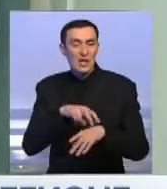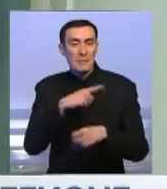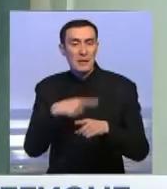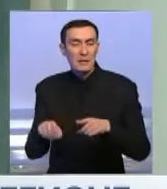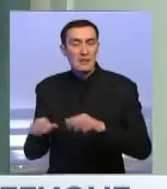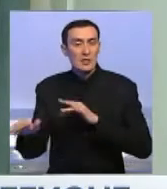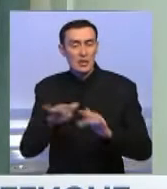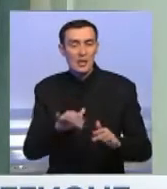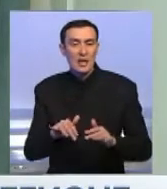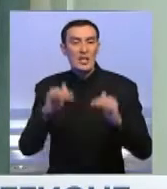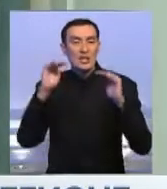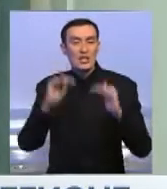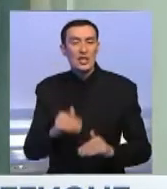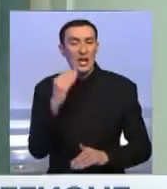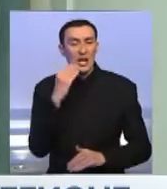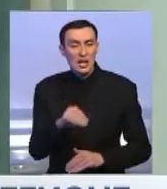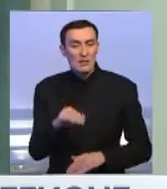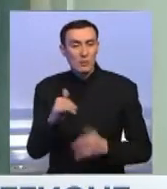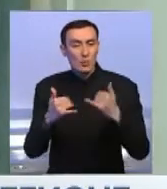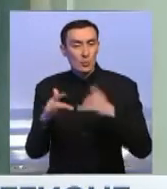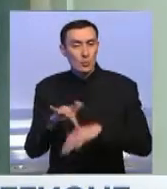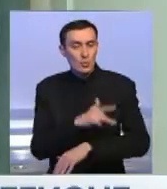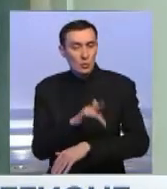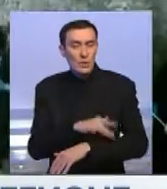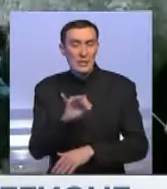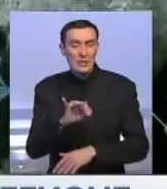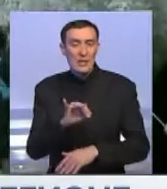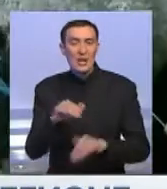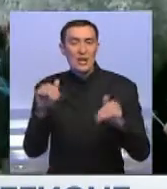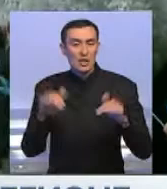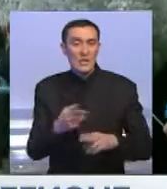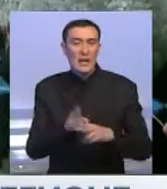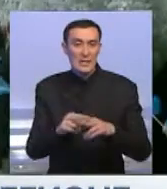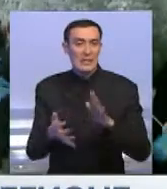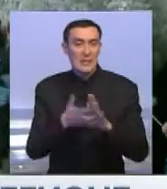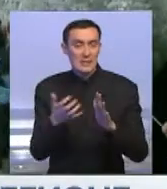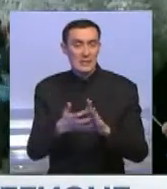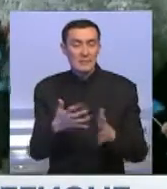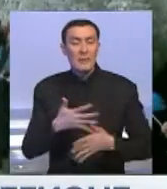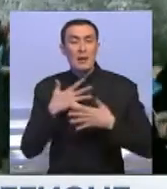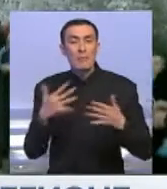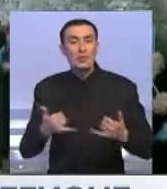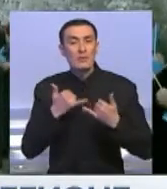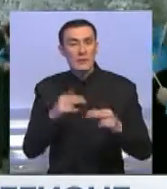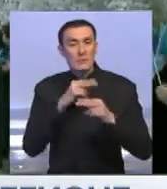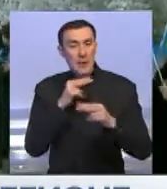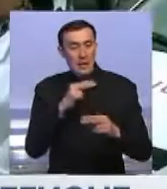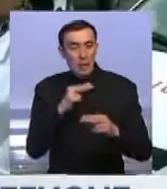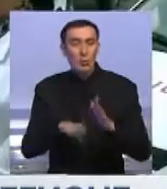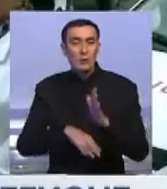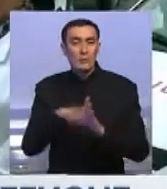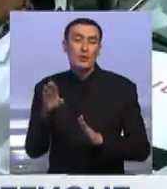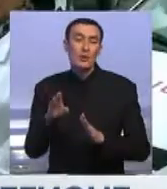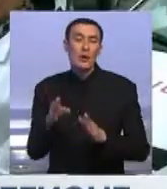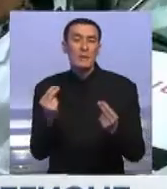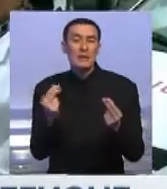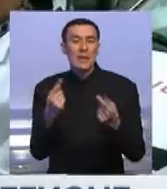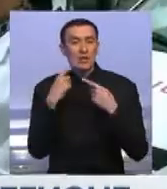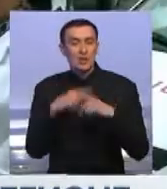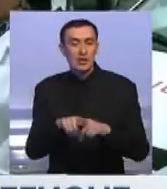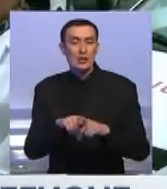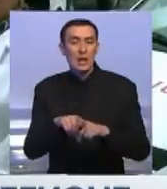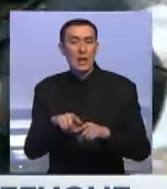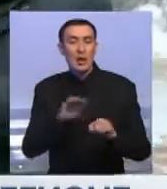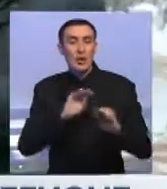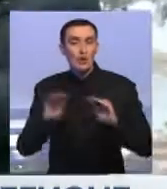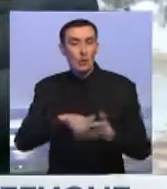на снижение качества услуг и устранять недочеты. Большое внимание уделено укреплению материально-технической базы лечебниц.